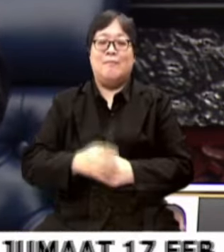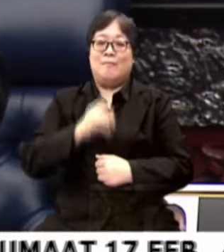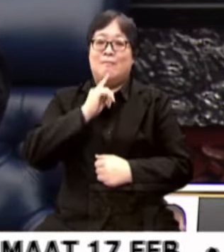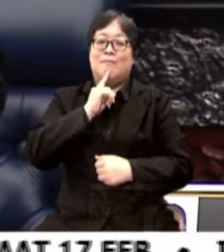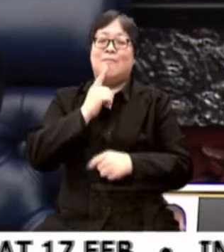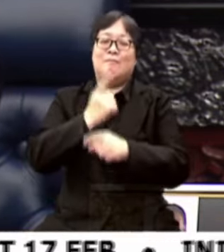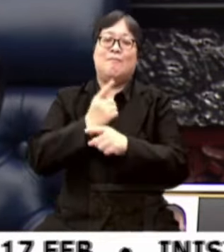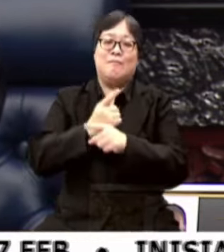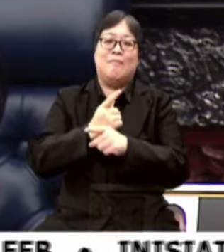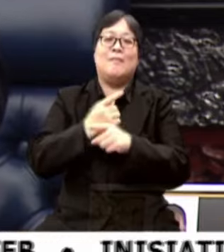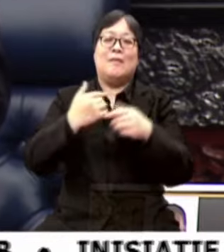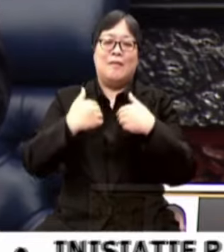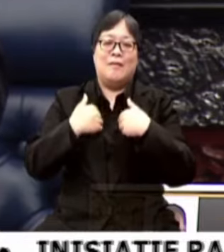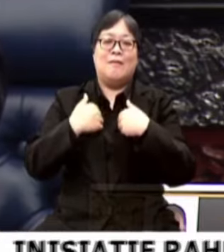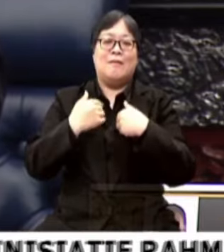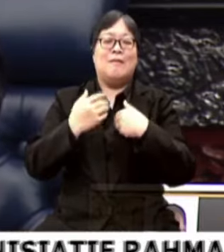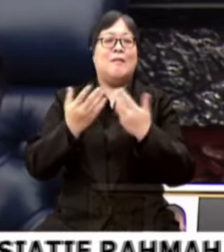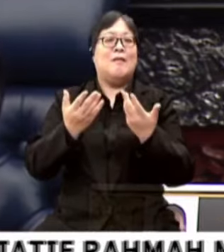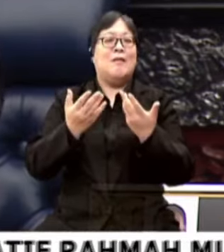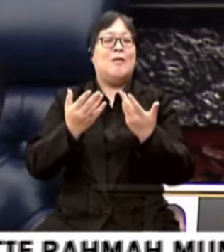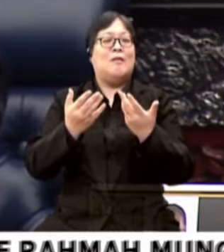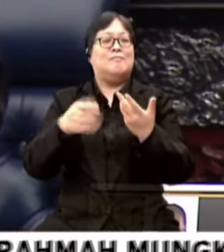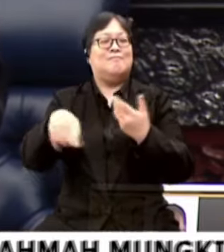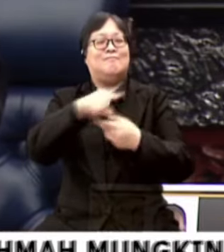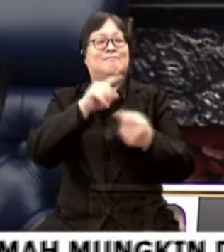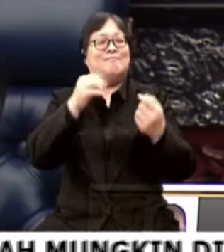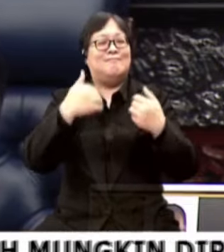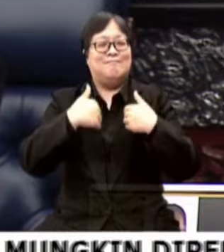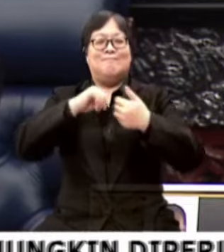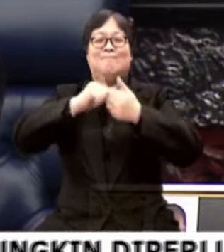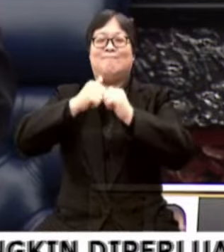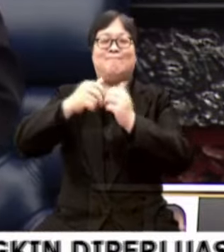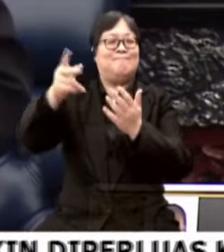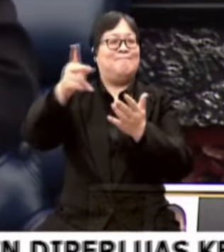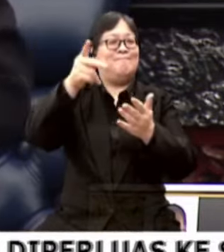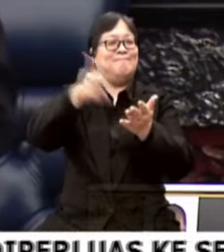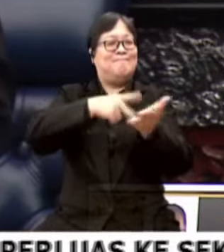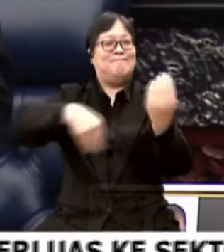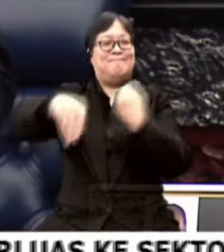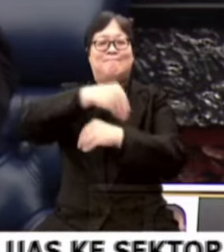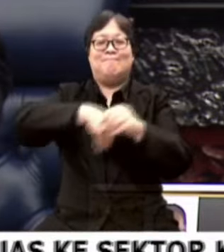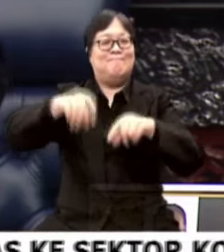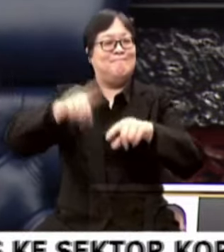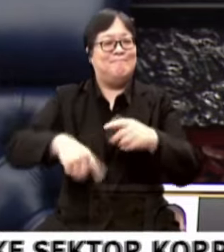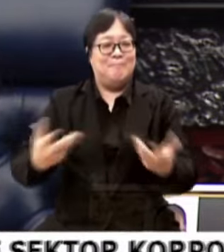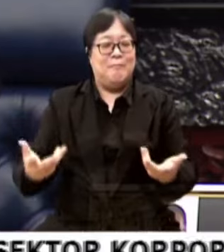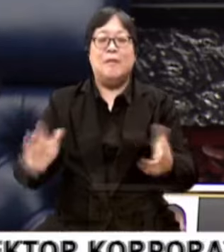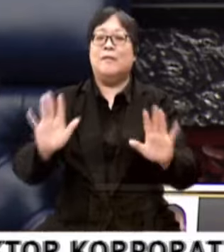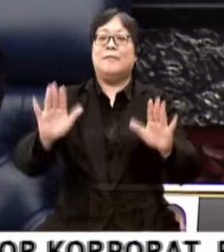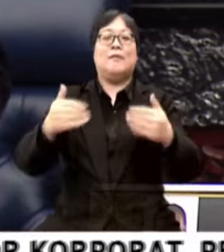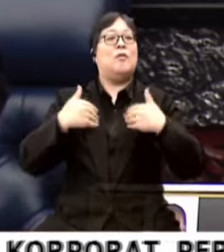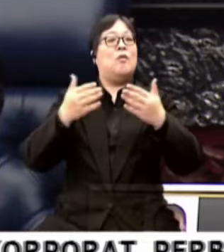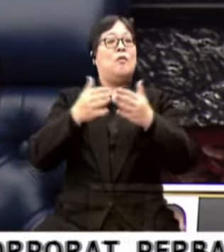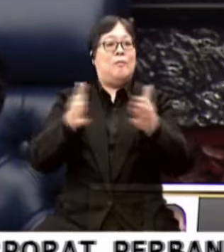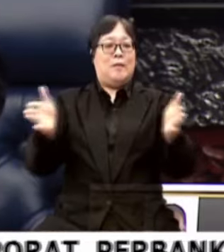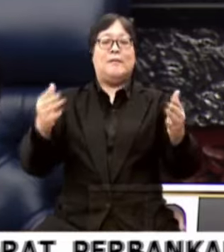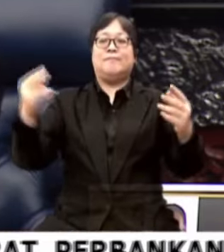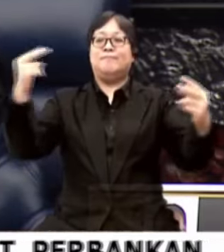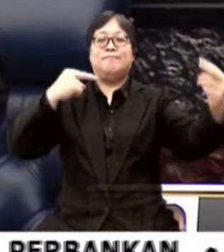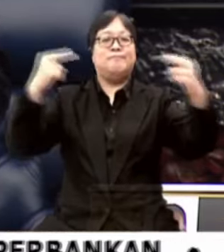napihkan memang ada Usahawan yang berhadapan dengan masalah untuk membayar semula pinjaman mereka dan kita terbuka menerima